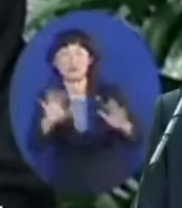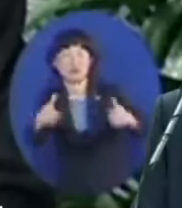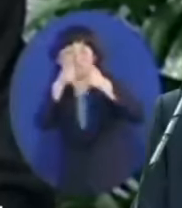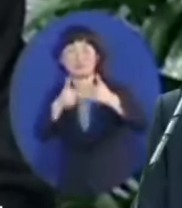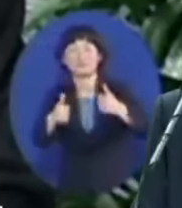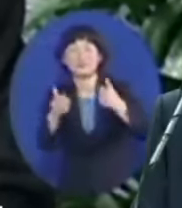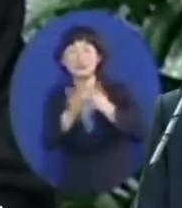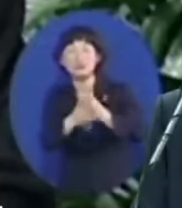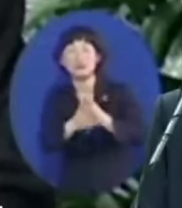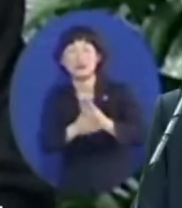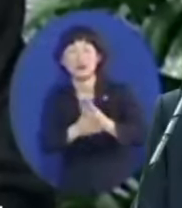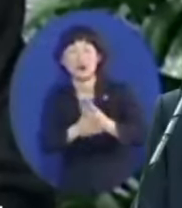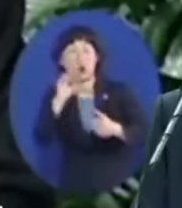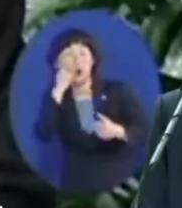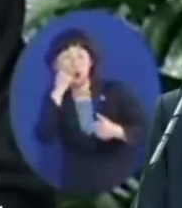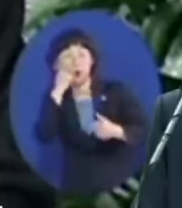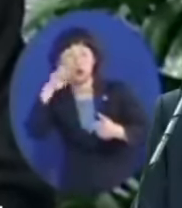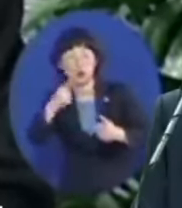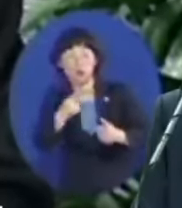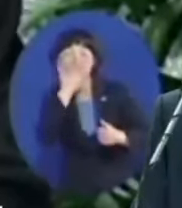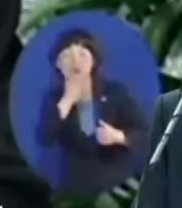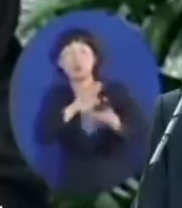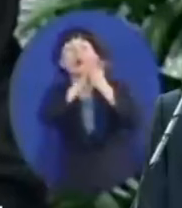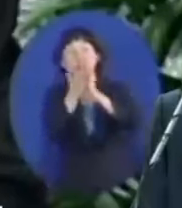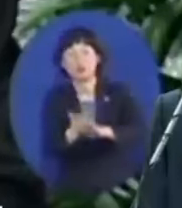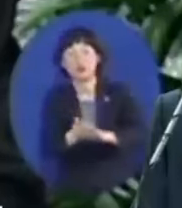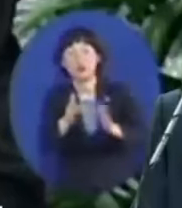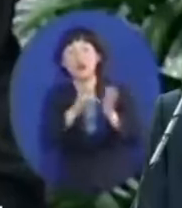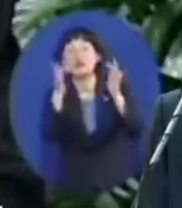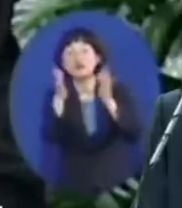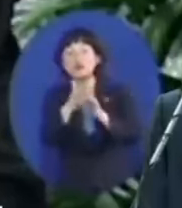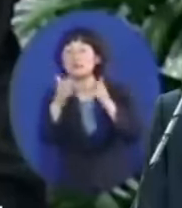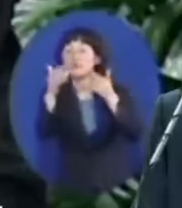때문에 불가능이 가능하게 되는 것입니다. 예수님께서도